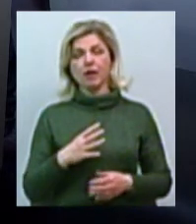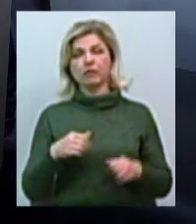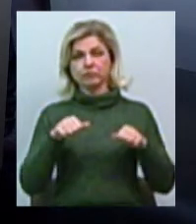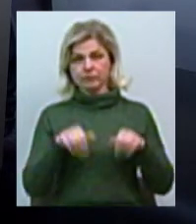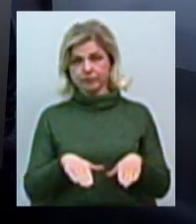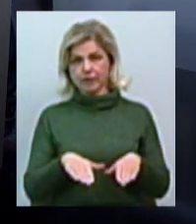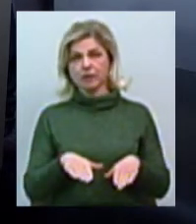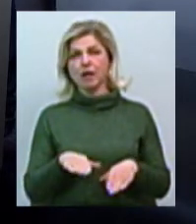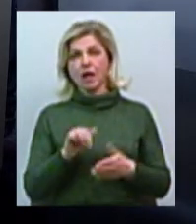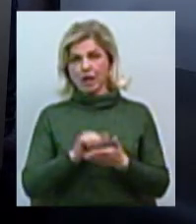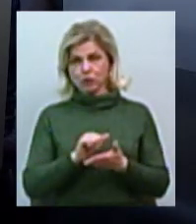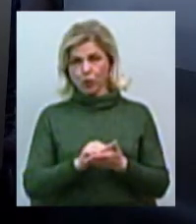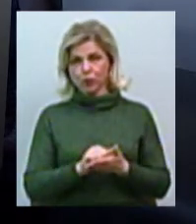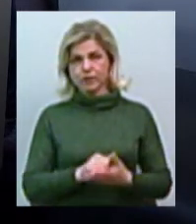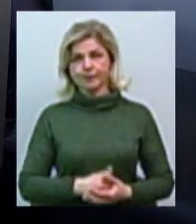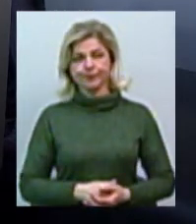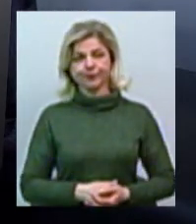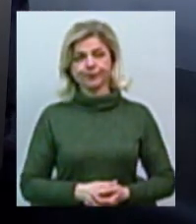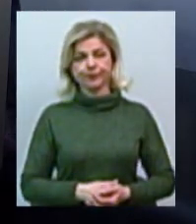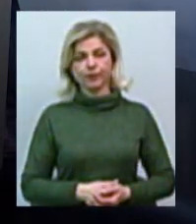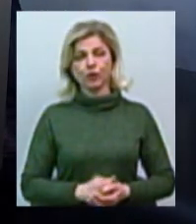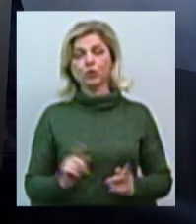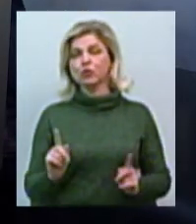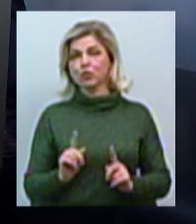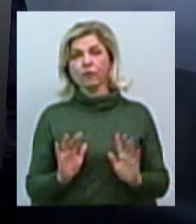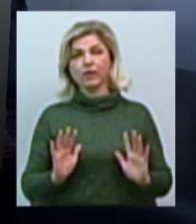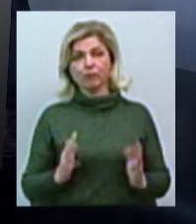резолюція. Що відбувається?